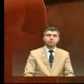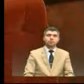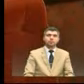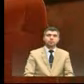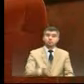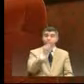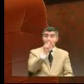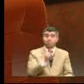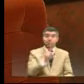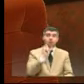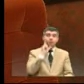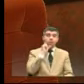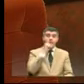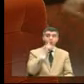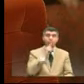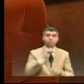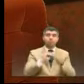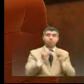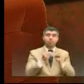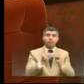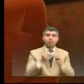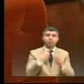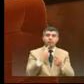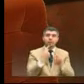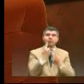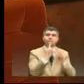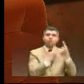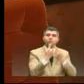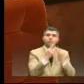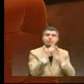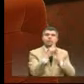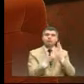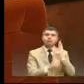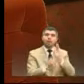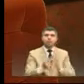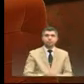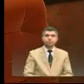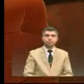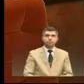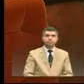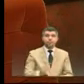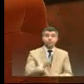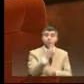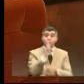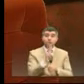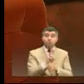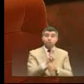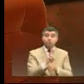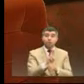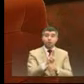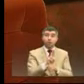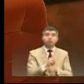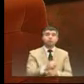النائب المحترم تناقشنا في غير هذا الأسبوع والسؤال اللي مطروح جبد